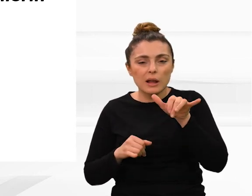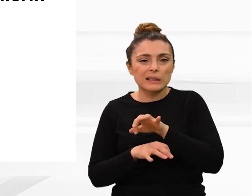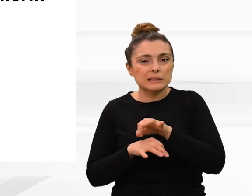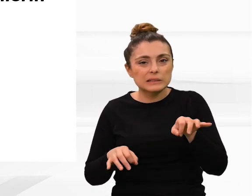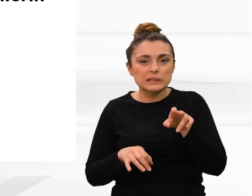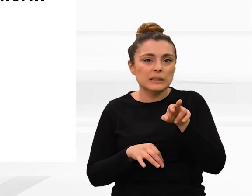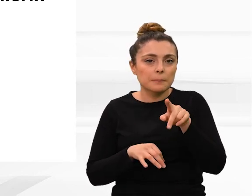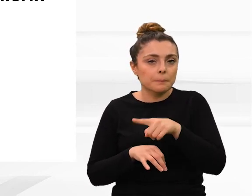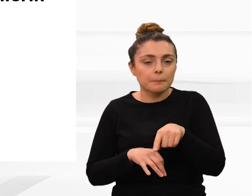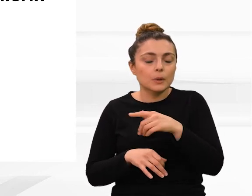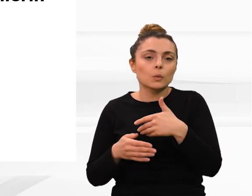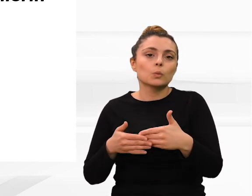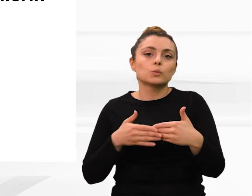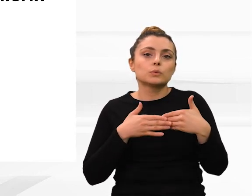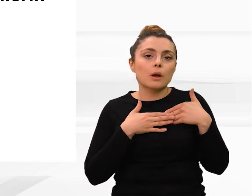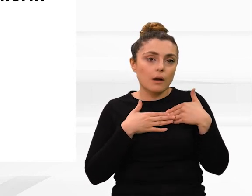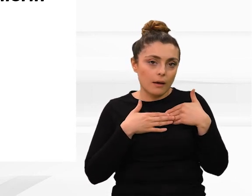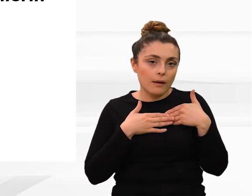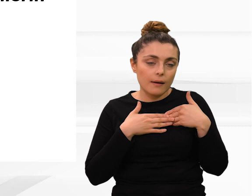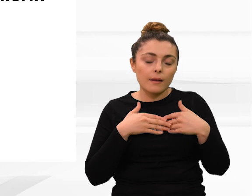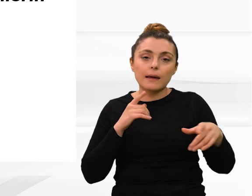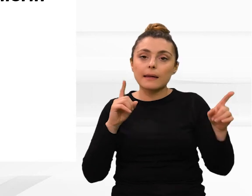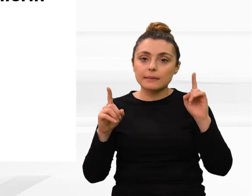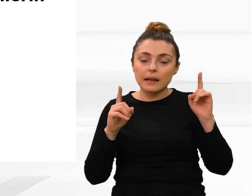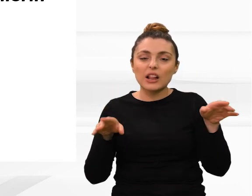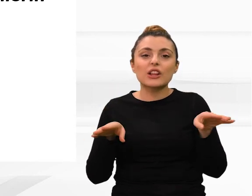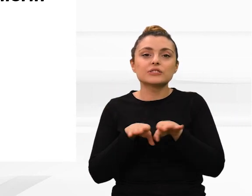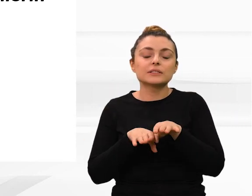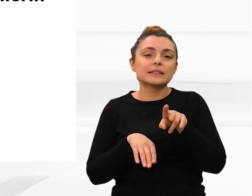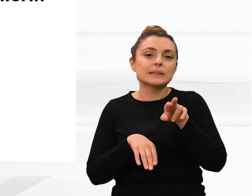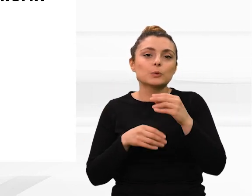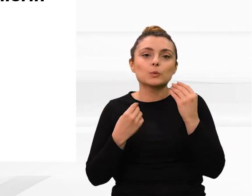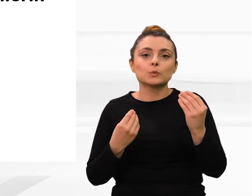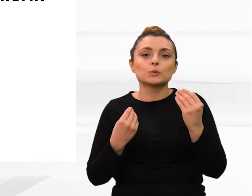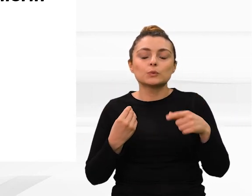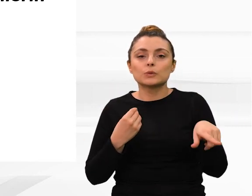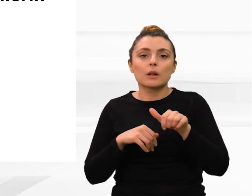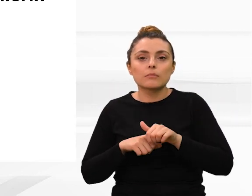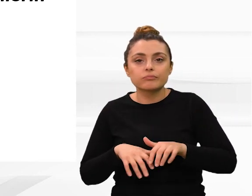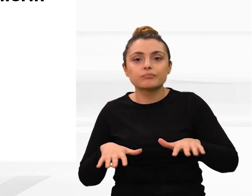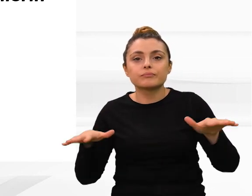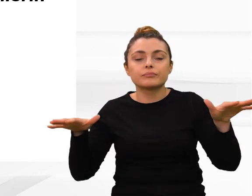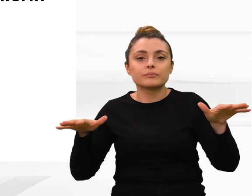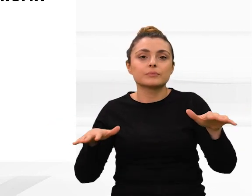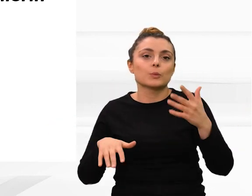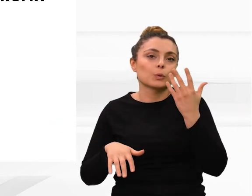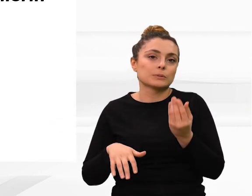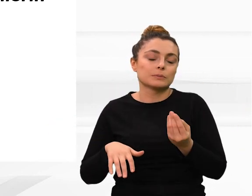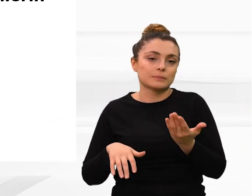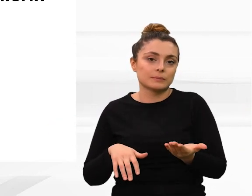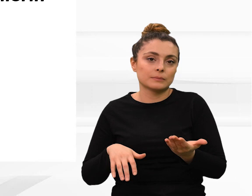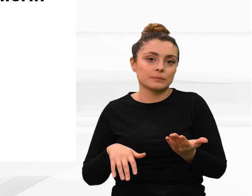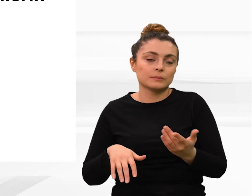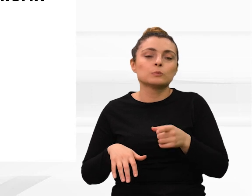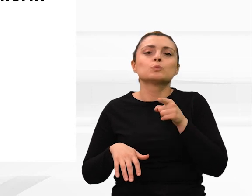haksızlık gibi davranışlardan uzaklaştırmak adalet ve eşitlik gibi güzel hasretlerin yaygınlaşmasını sağlamaktır